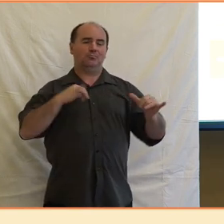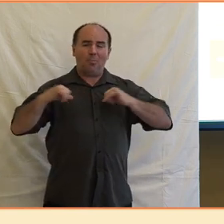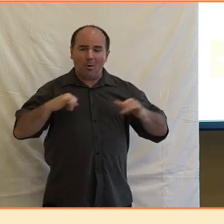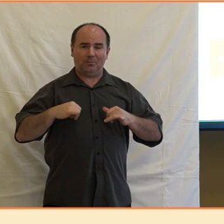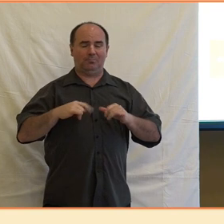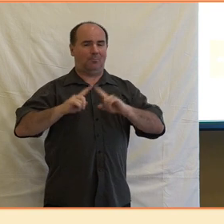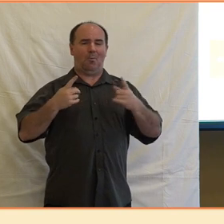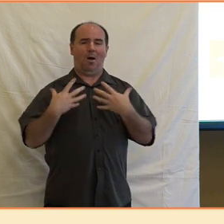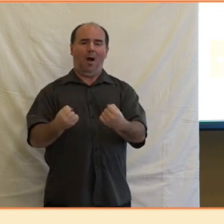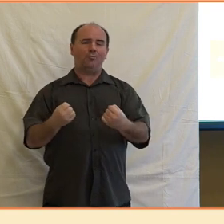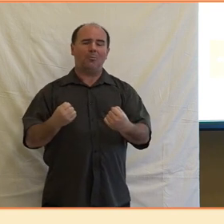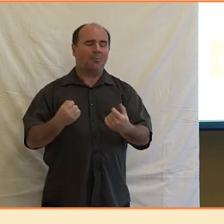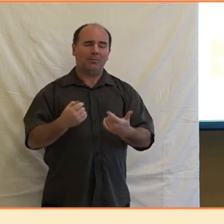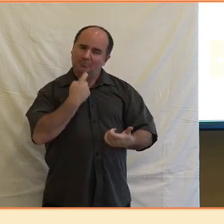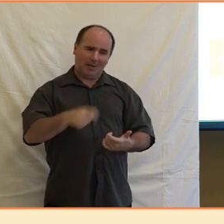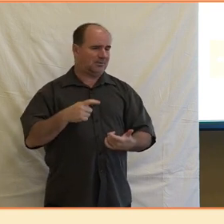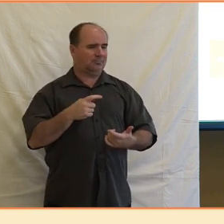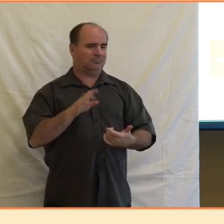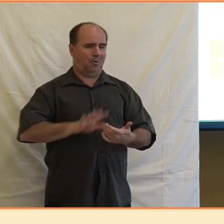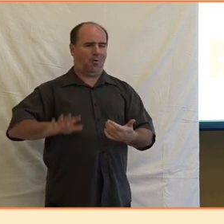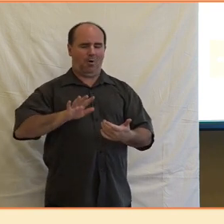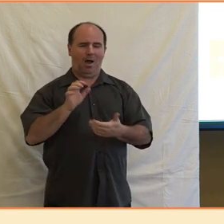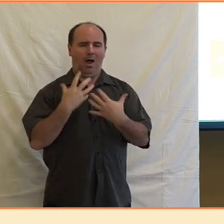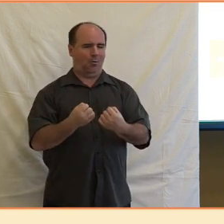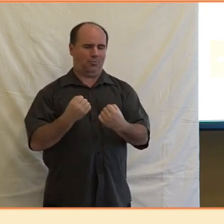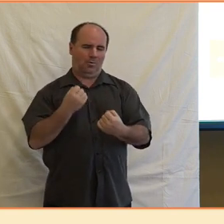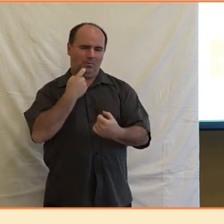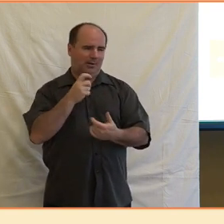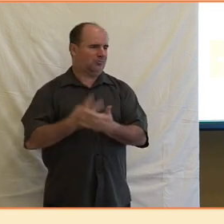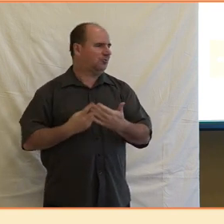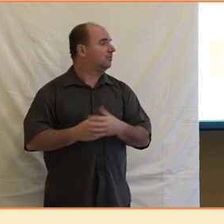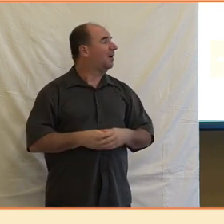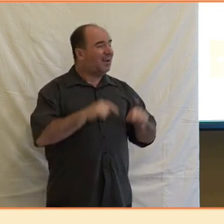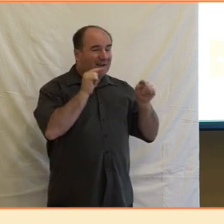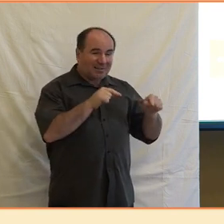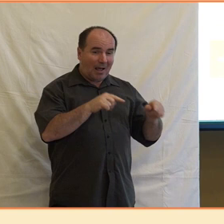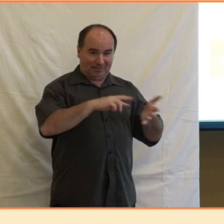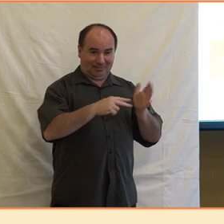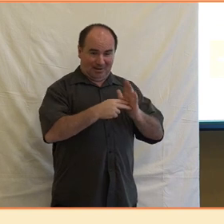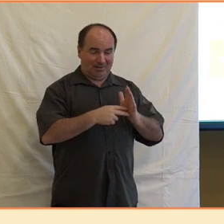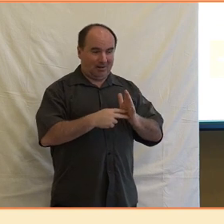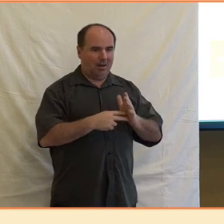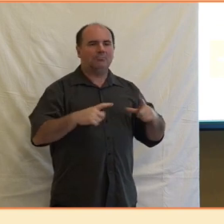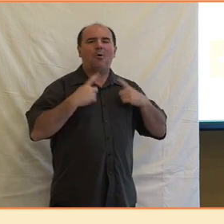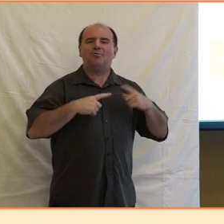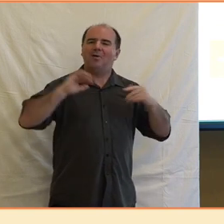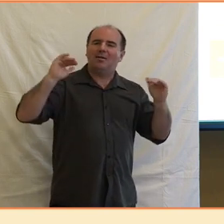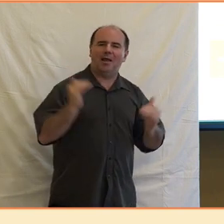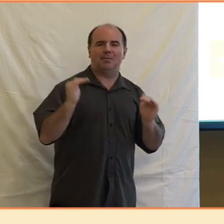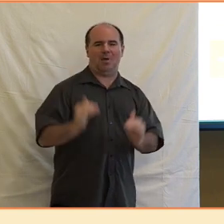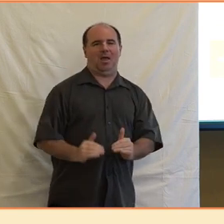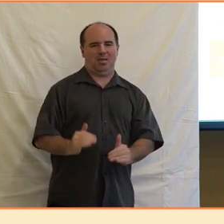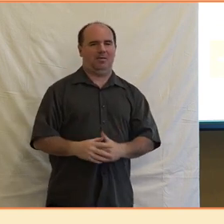vaše míra kontroly nejvyšší, ale zároveň se používá nejméně. Je otázkou, zda by